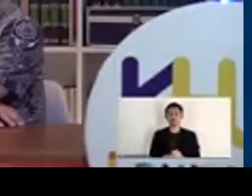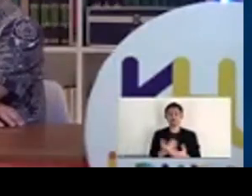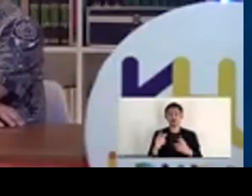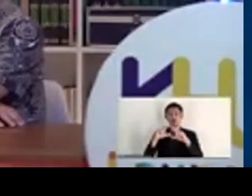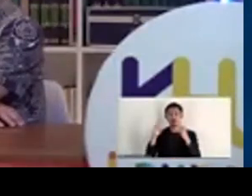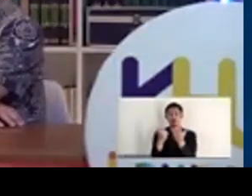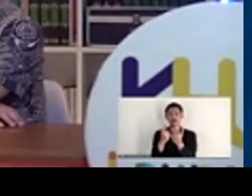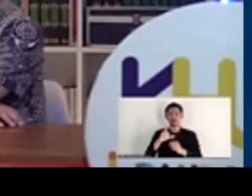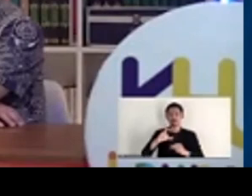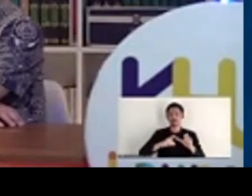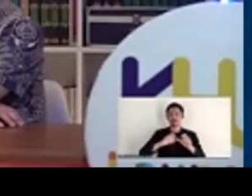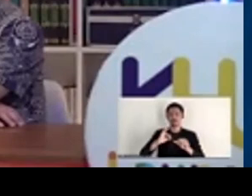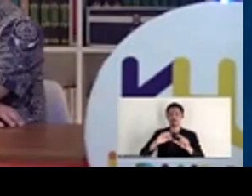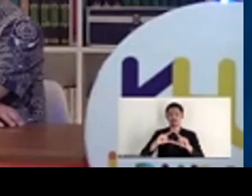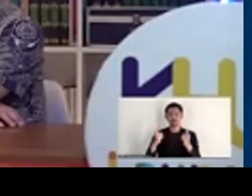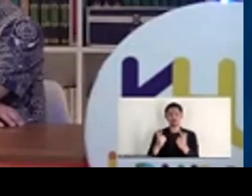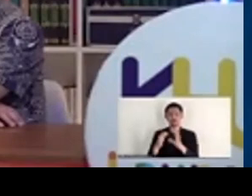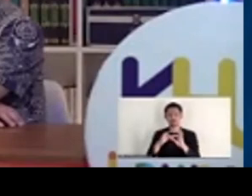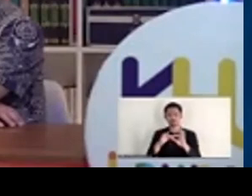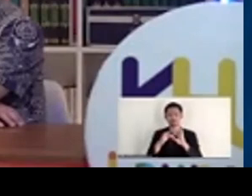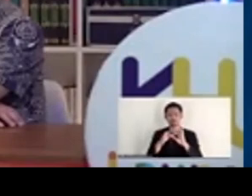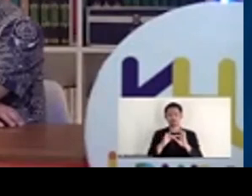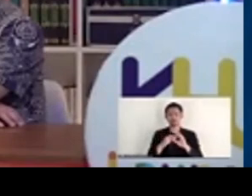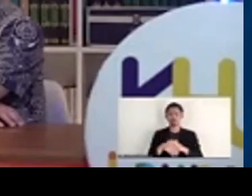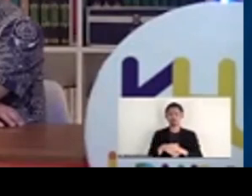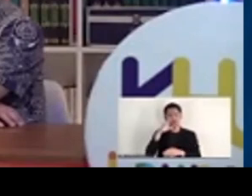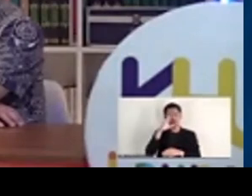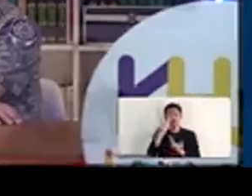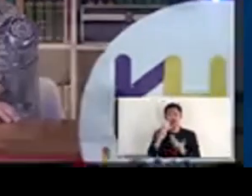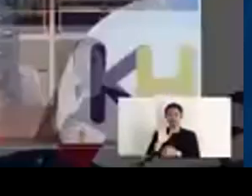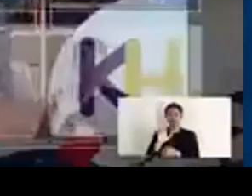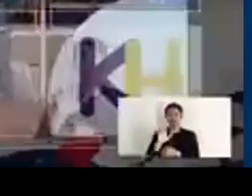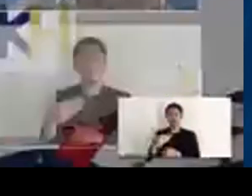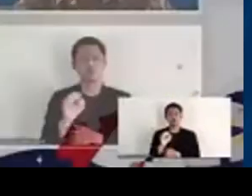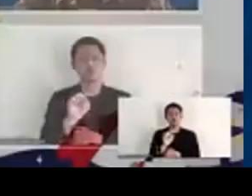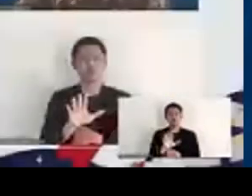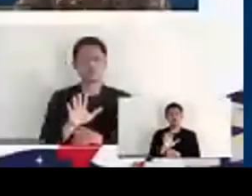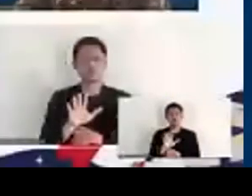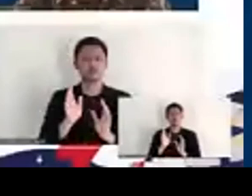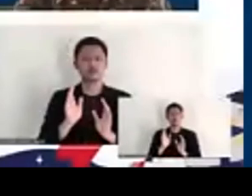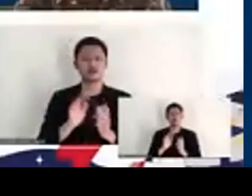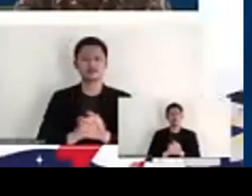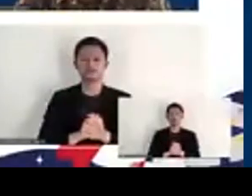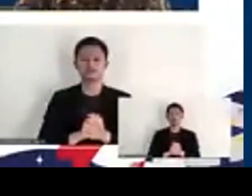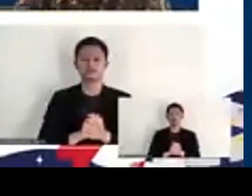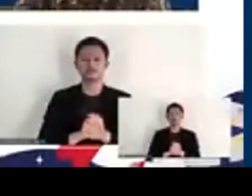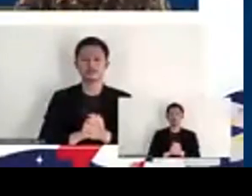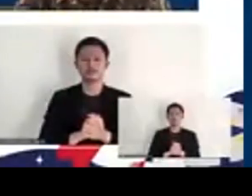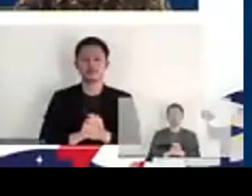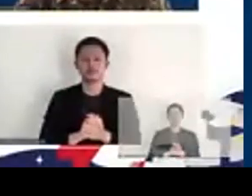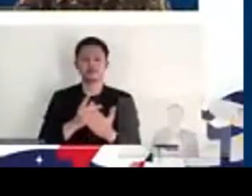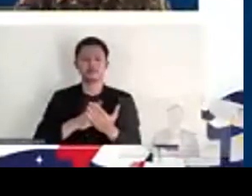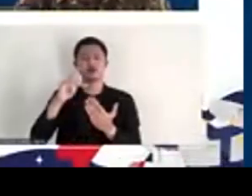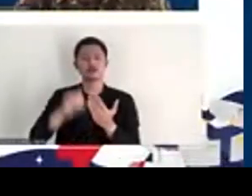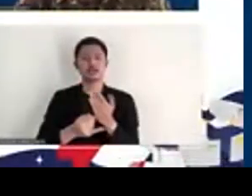asytho Ya sudah pada tahun kelima ini kemudian protect projects Pak